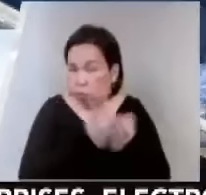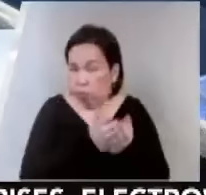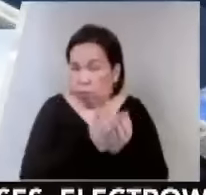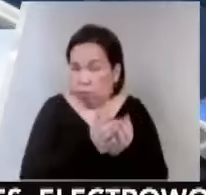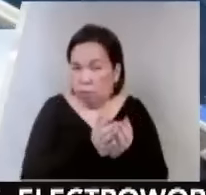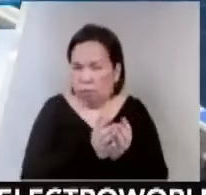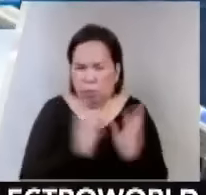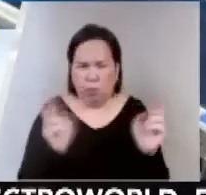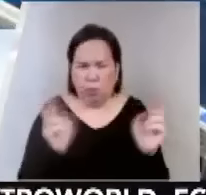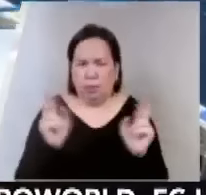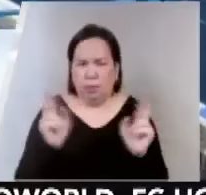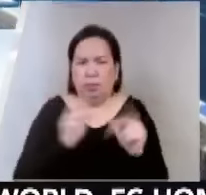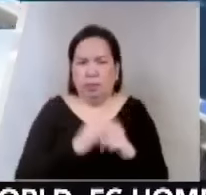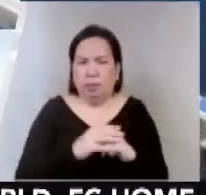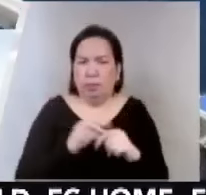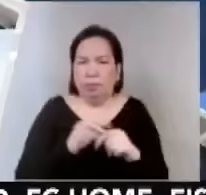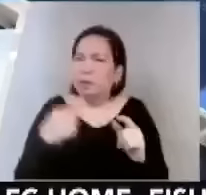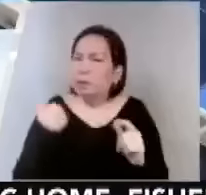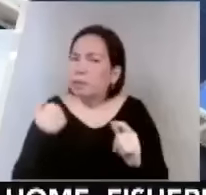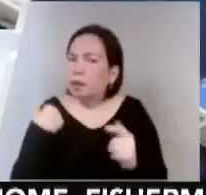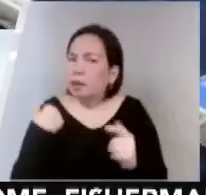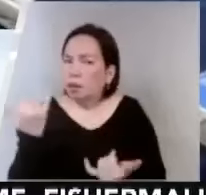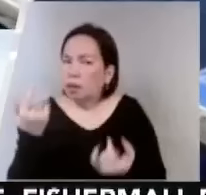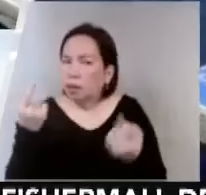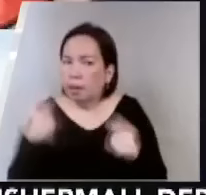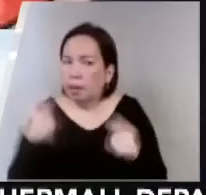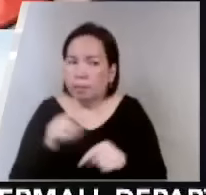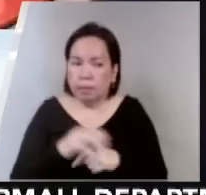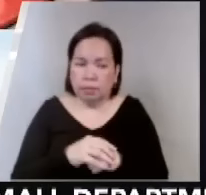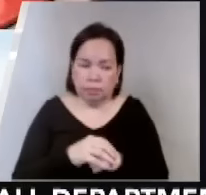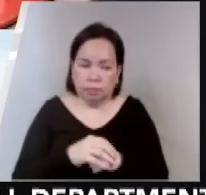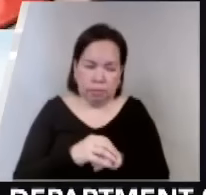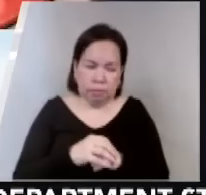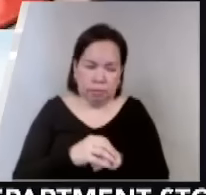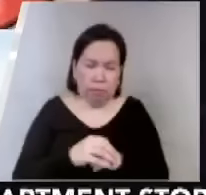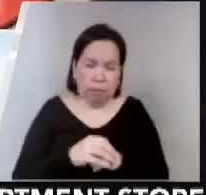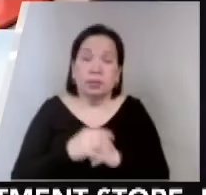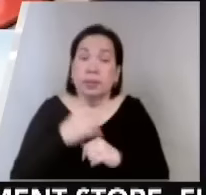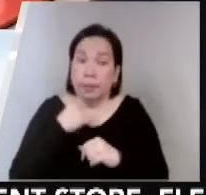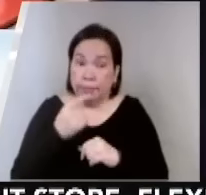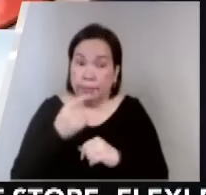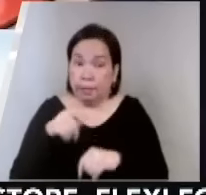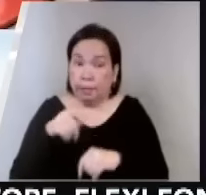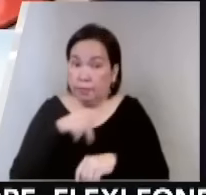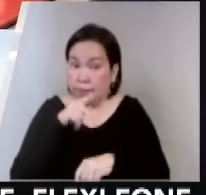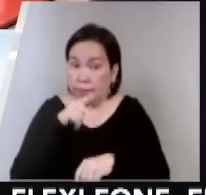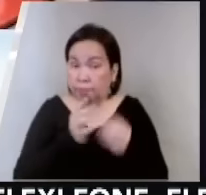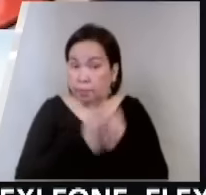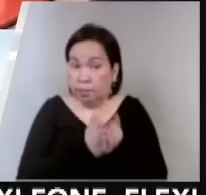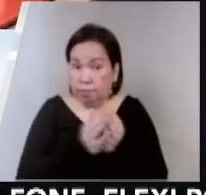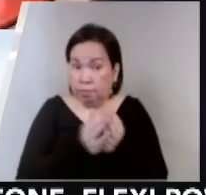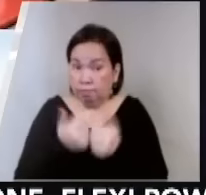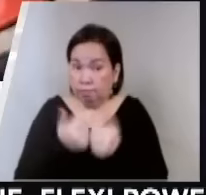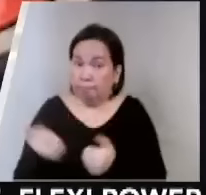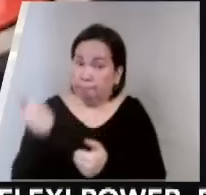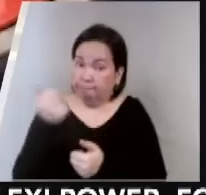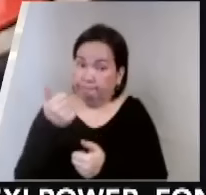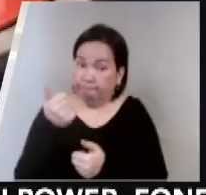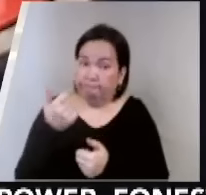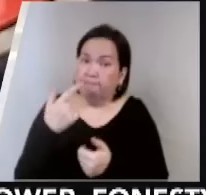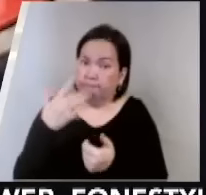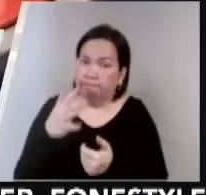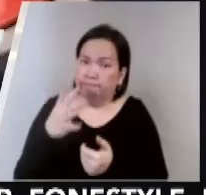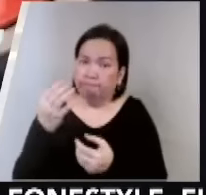wala pa naman daw itong hinuhuling Pilipinong mangingisda. The Coast Guard Commandant Admiral Gaban have already